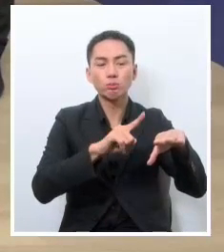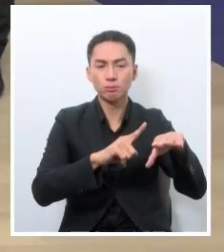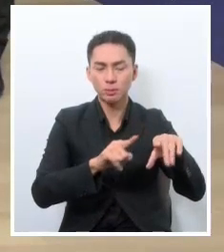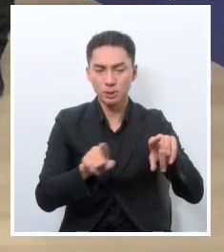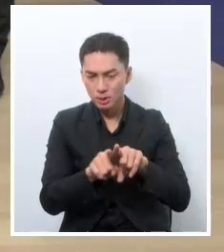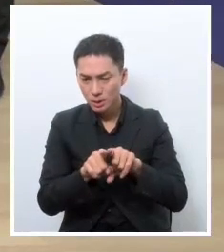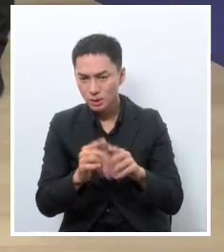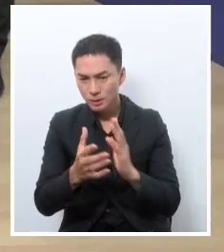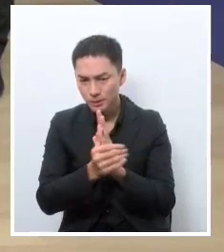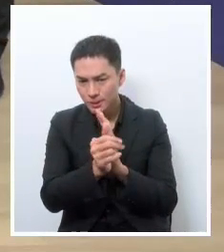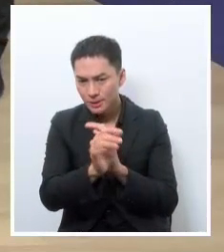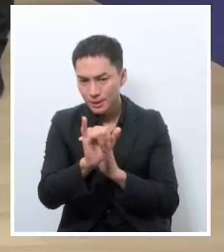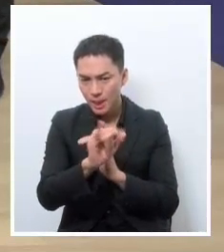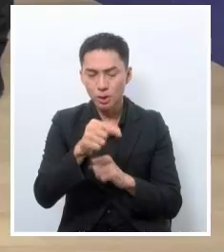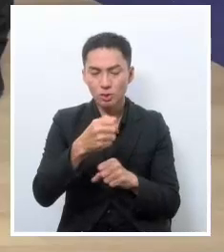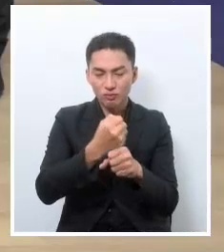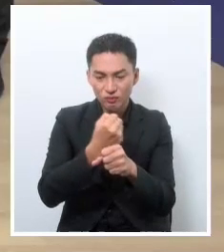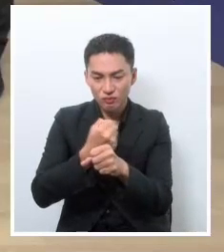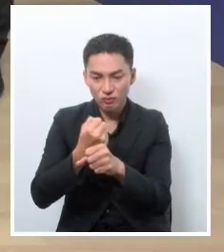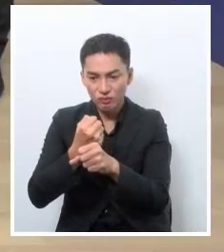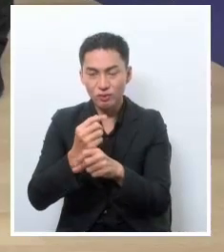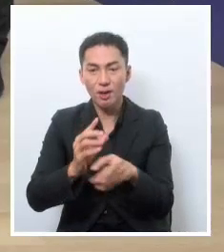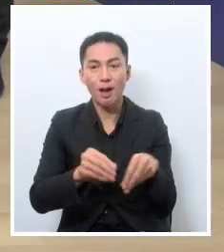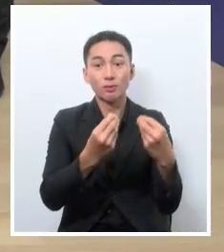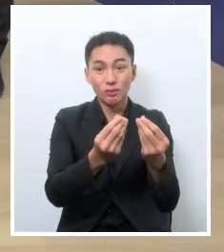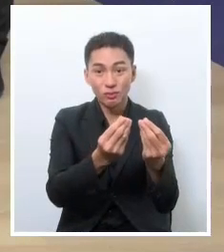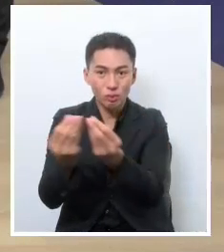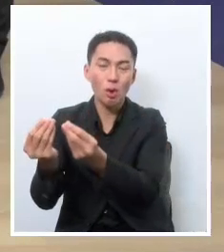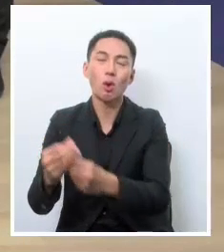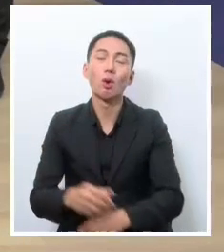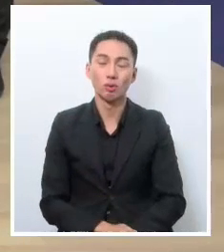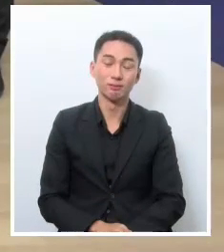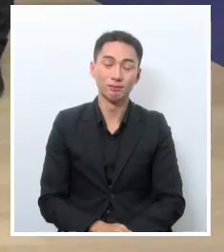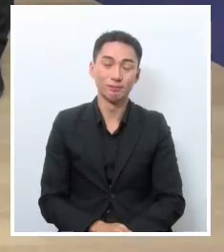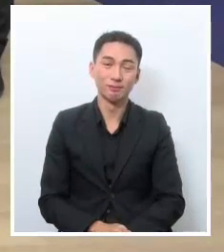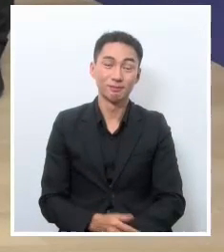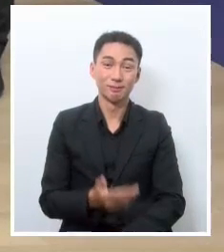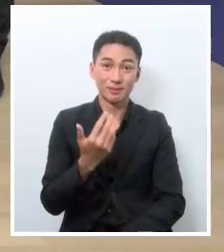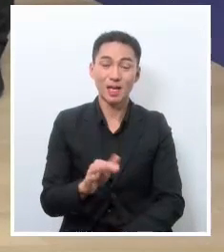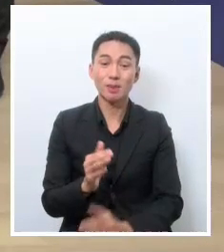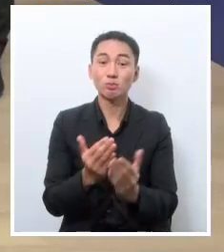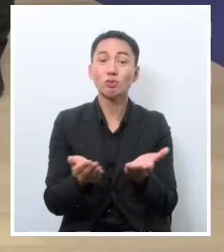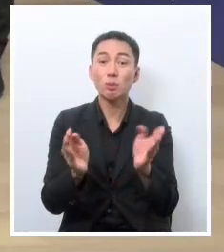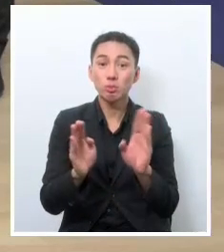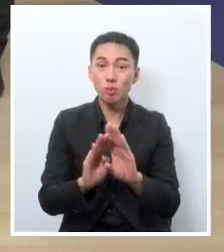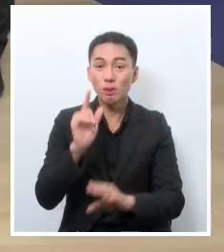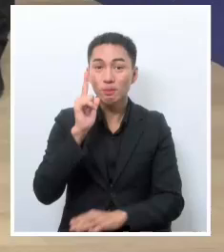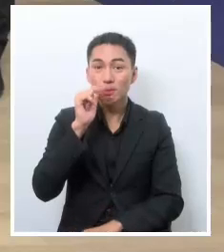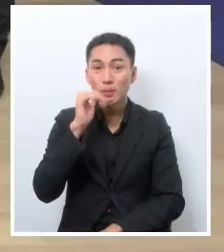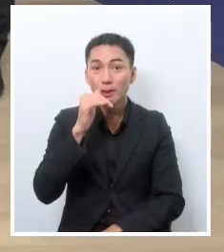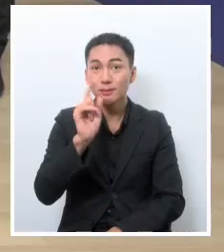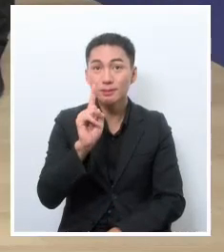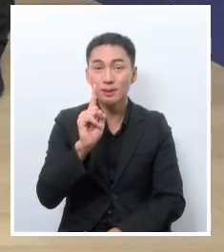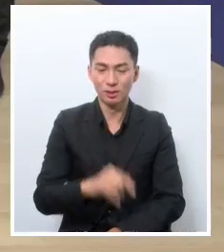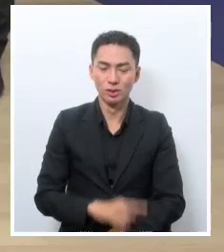ต้องมาฝึกฝนเพิ่มเติมเพิ่มผูทักษาให้เขาแล้วก็ส่งต่อครับผมครับแล้วทางผู้ปกครองล่ะครับให้การสนับสนุนอย่างไรบ้างเมื่อเห็นลูกๆของเรา